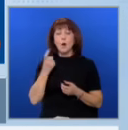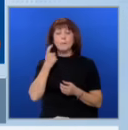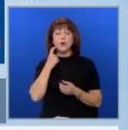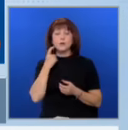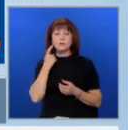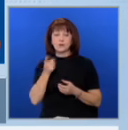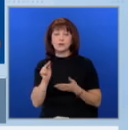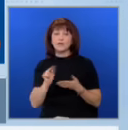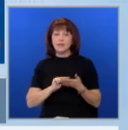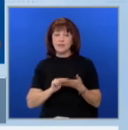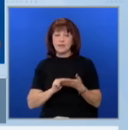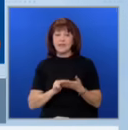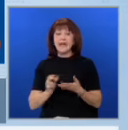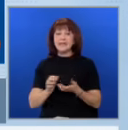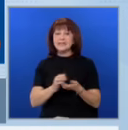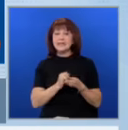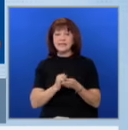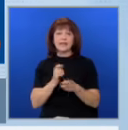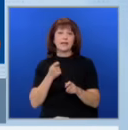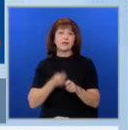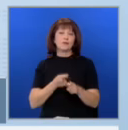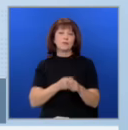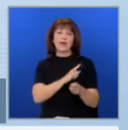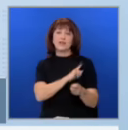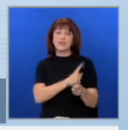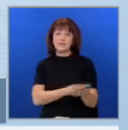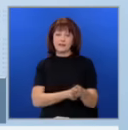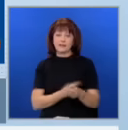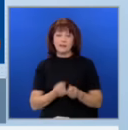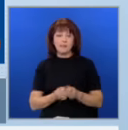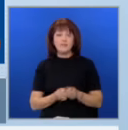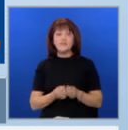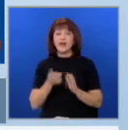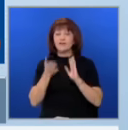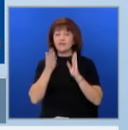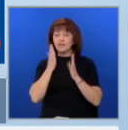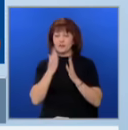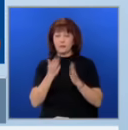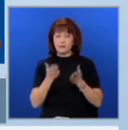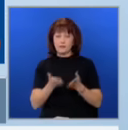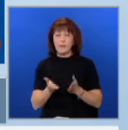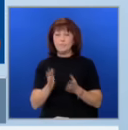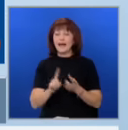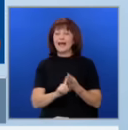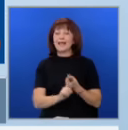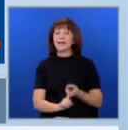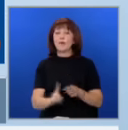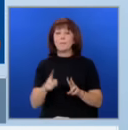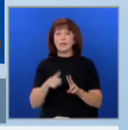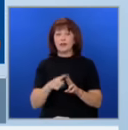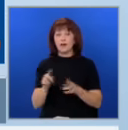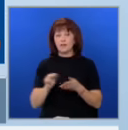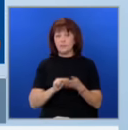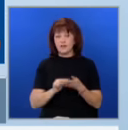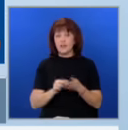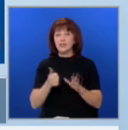Бойко Борисов написа: „Съединението прави силата.“ Отново във Фейсбук съпредседателят на ПП Кирил Петков